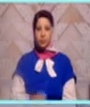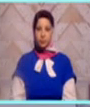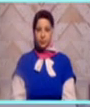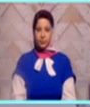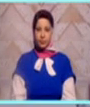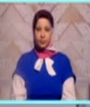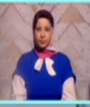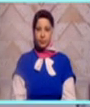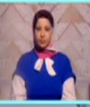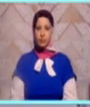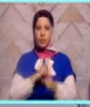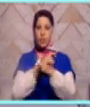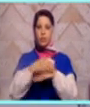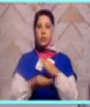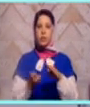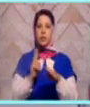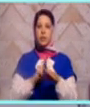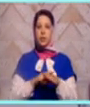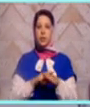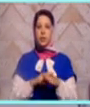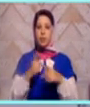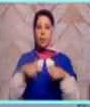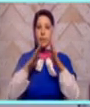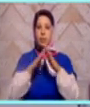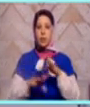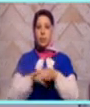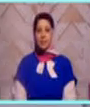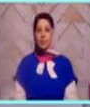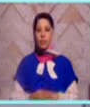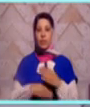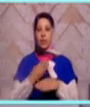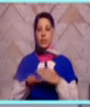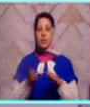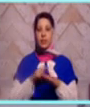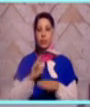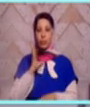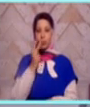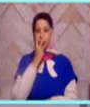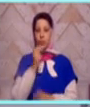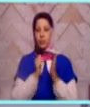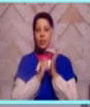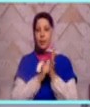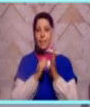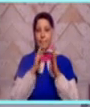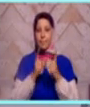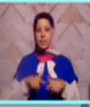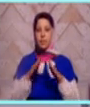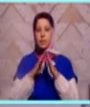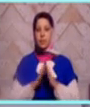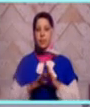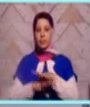ألف شكر. فاصل وارجعوا لنا مرة تانية، مصر بيحصل فيها إيه النهاردة؟ رجعنا لكم مرة تانية، ومصر بيحصل فيها إيه